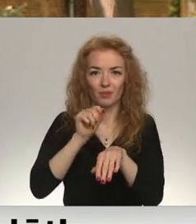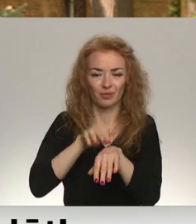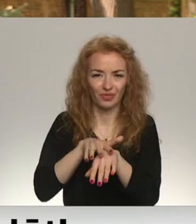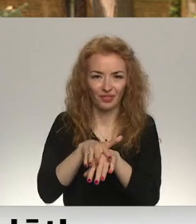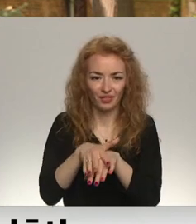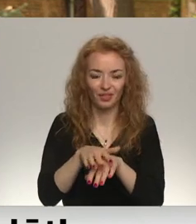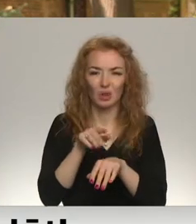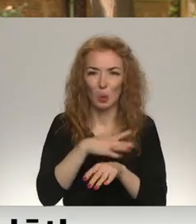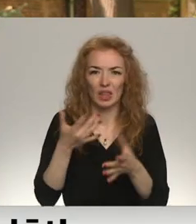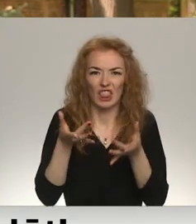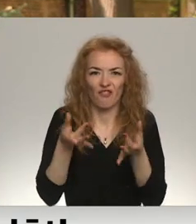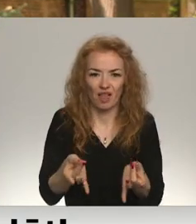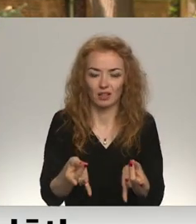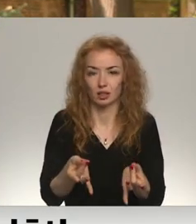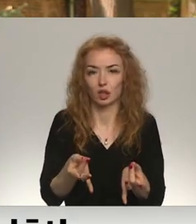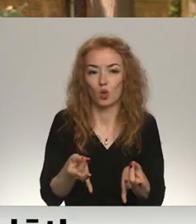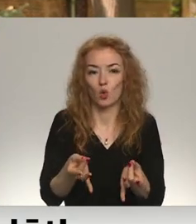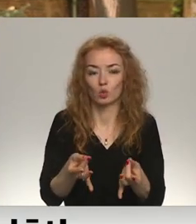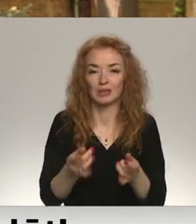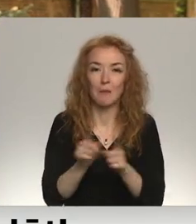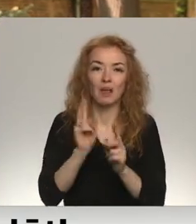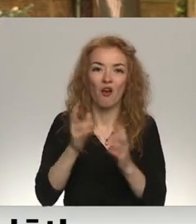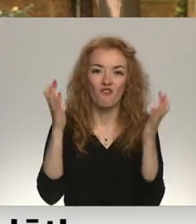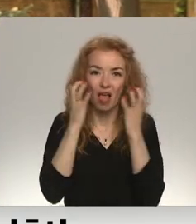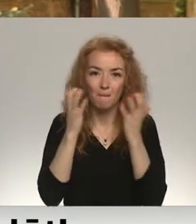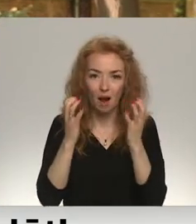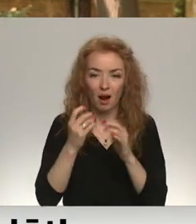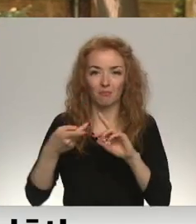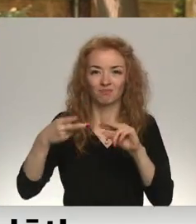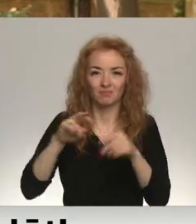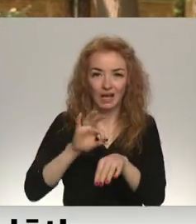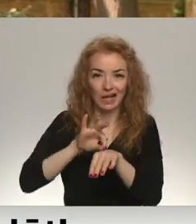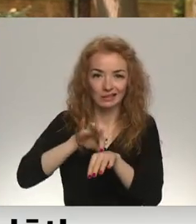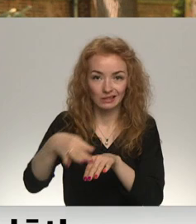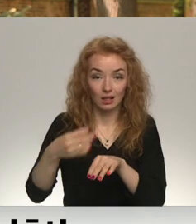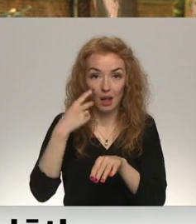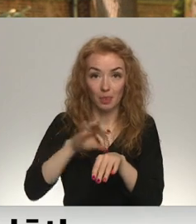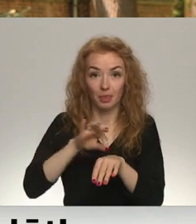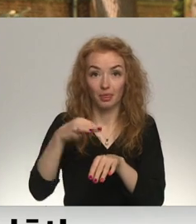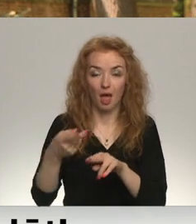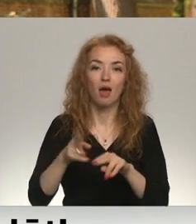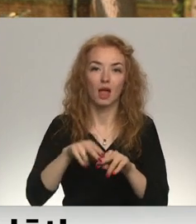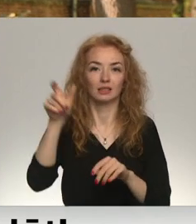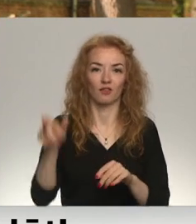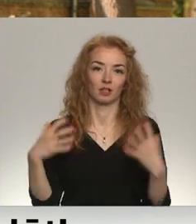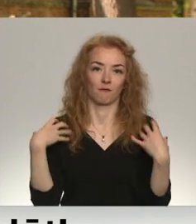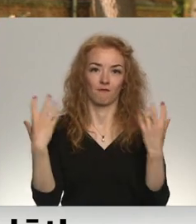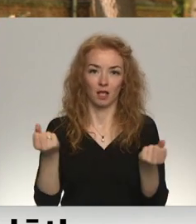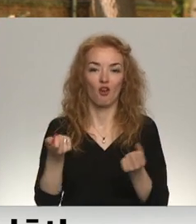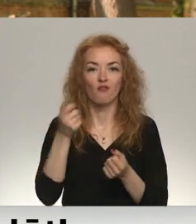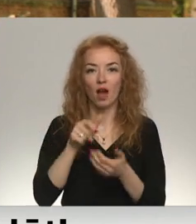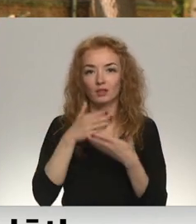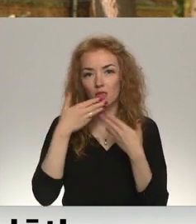kurš ir ļoti infekcijos, ka vajbākam veidojas kreveles. Un, kad kreveles atdalās, cilvēks ir izveseļojis. Viņš nav